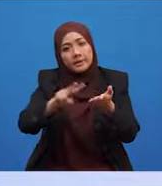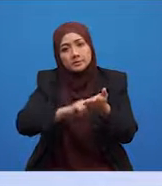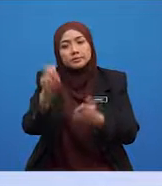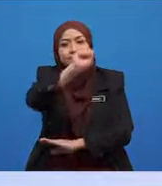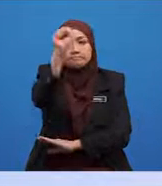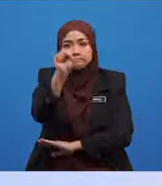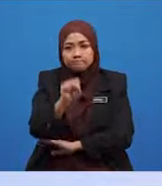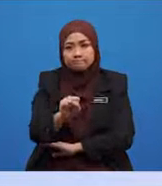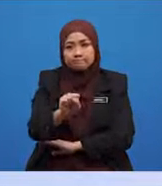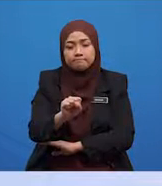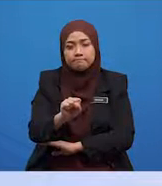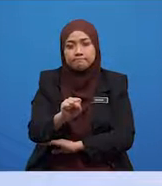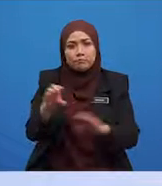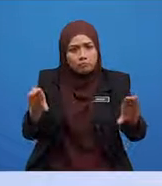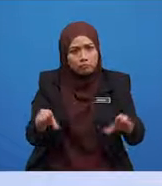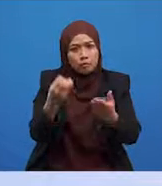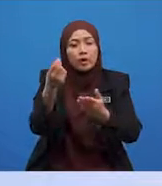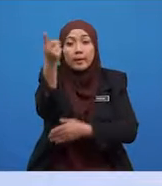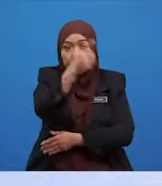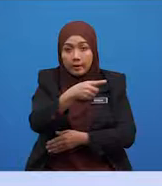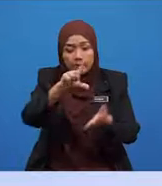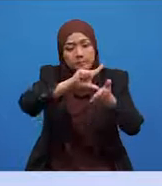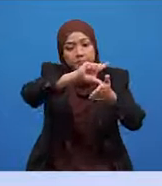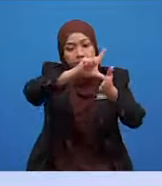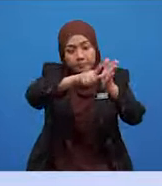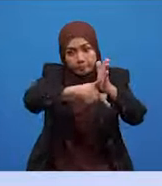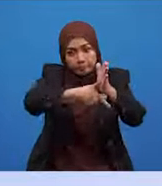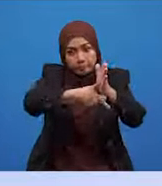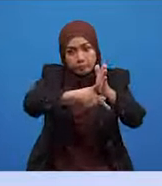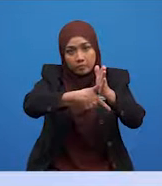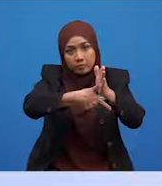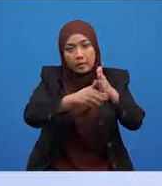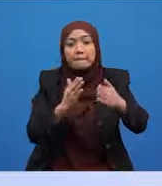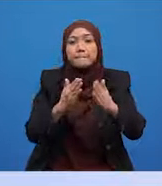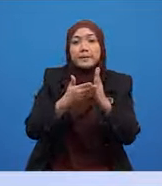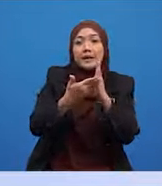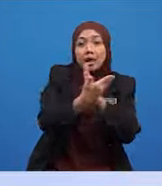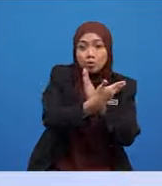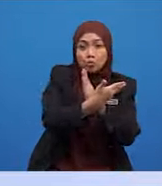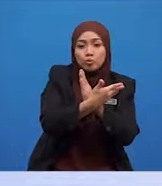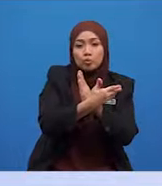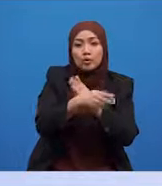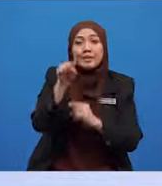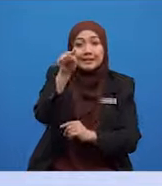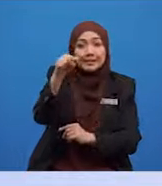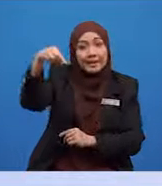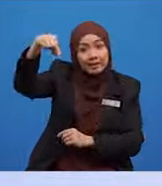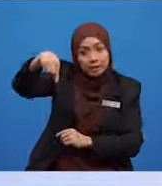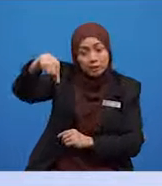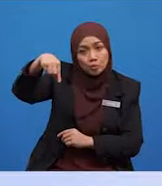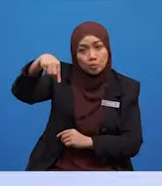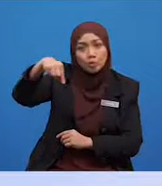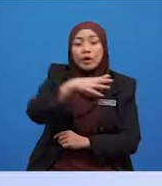soalan. Bina diameter yang melalui titik Q dalam bulatan yang berpusat di